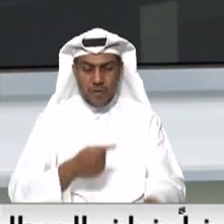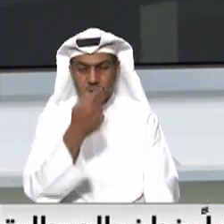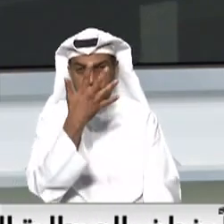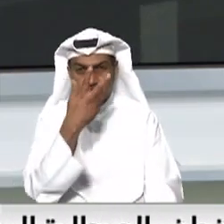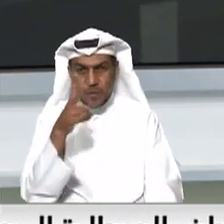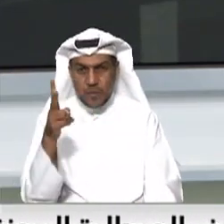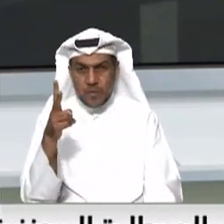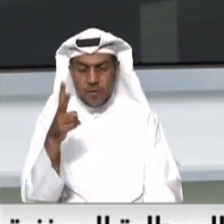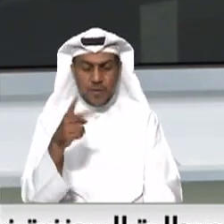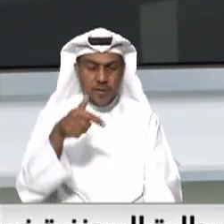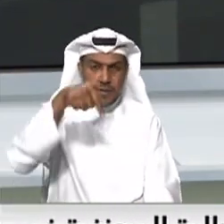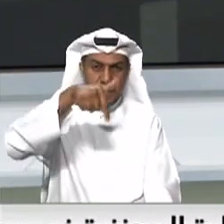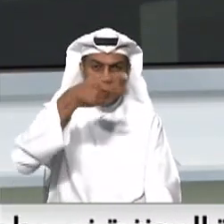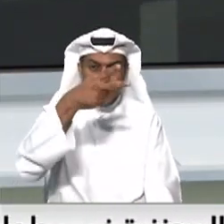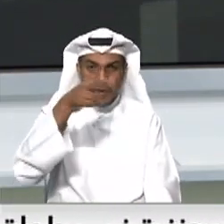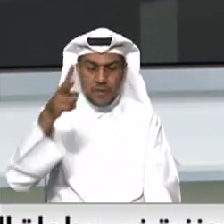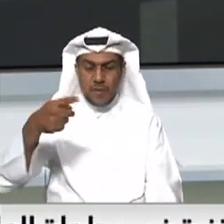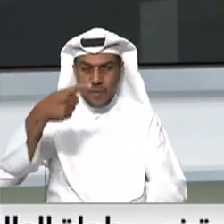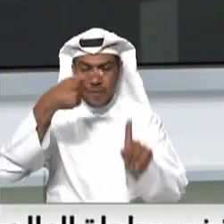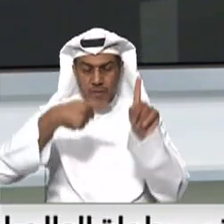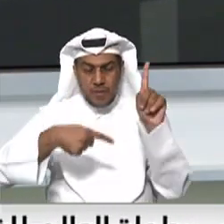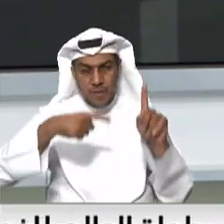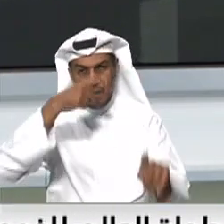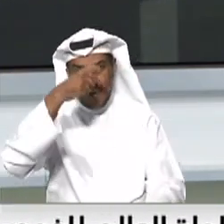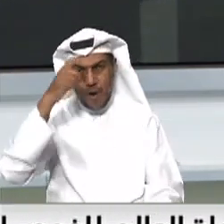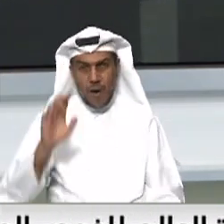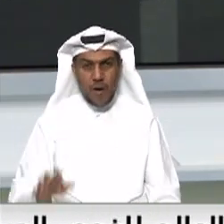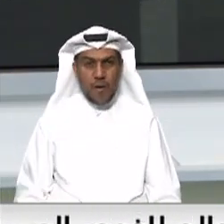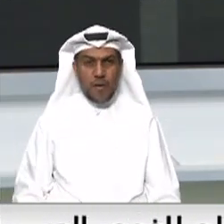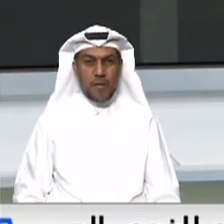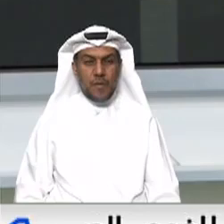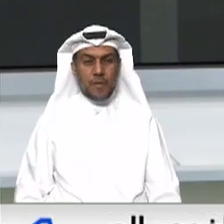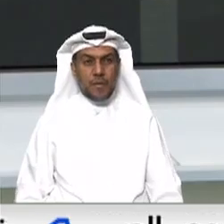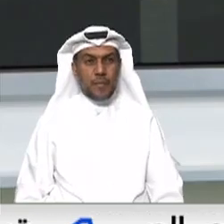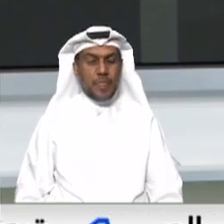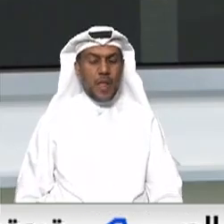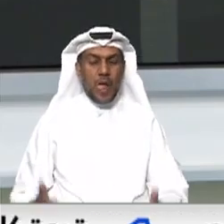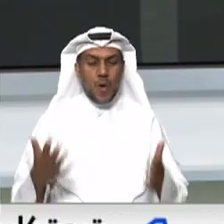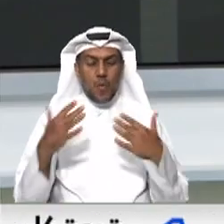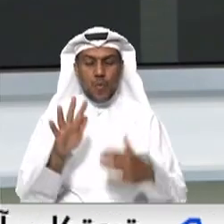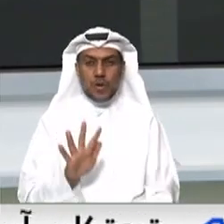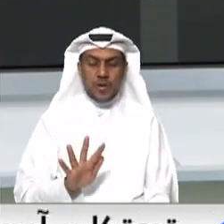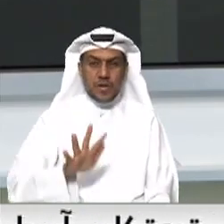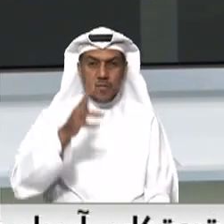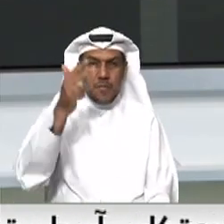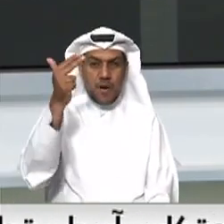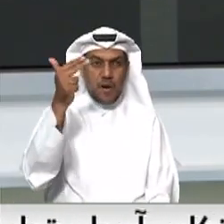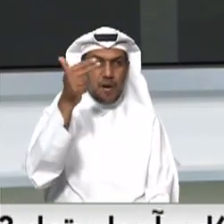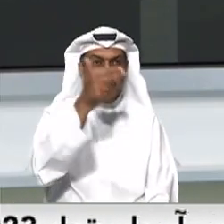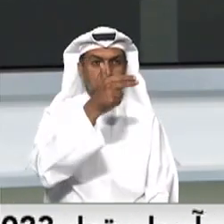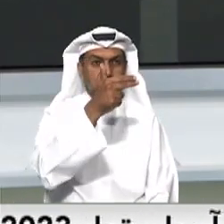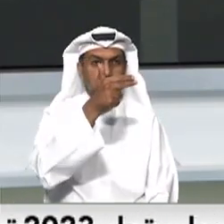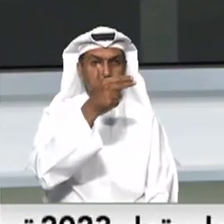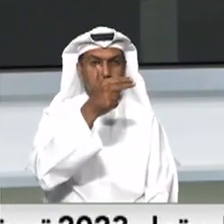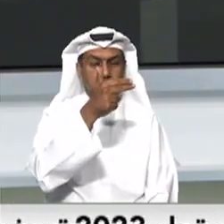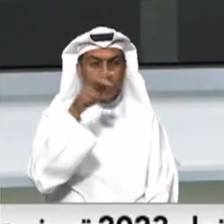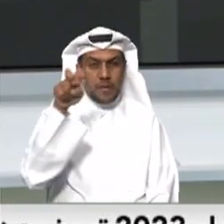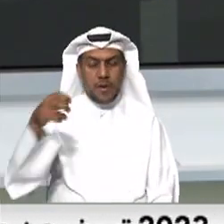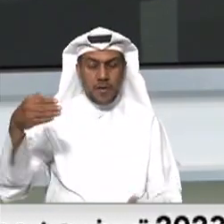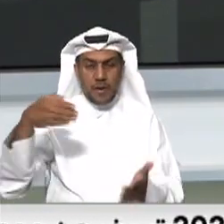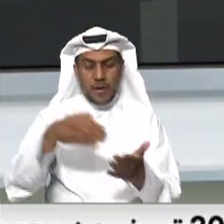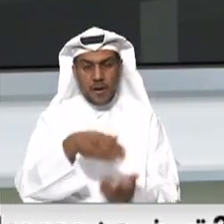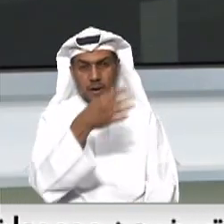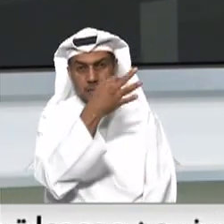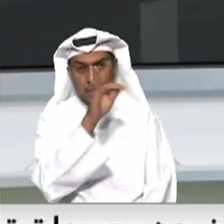25 الى 26 درجه مئويه في يوميه الاثنين والثلاثه معها وشمال غربي خفيفه لمعتدل من ثمانيه الى